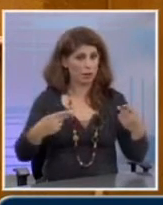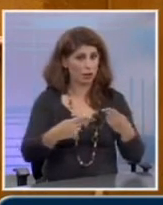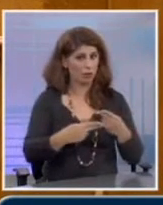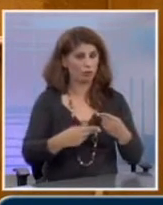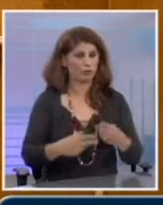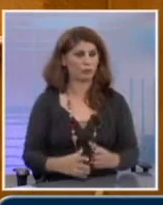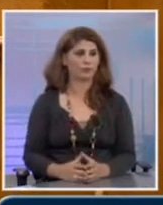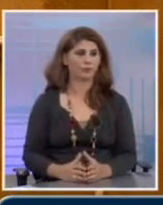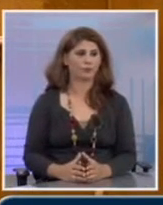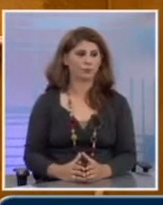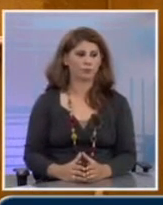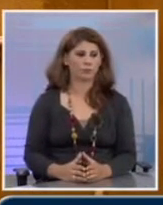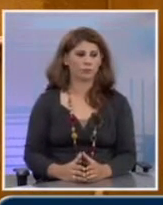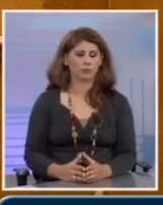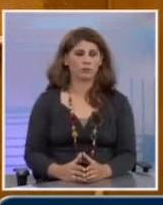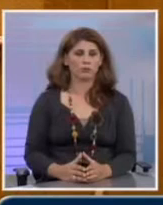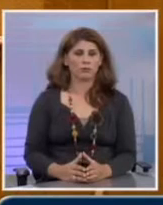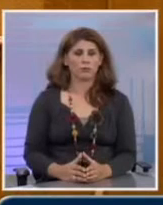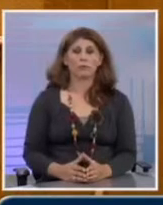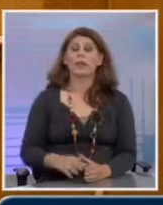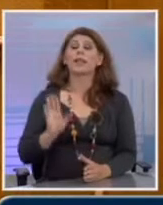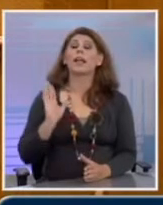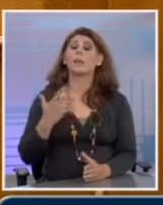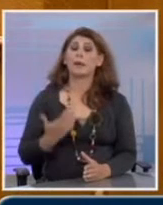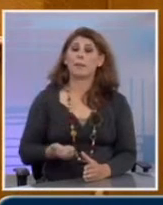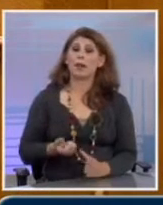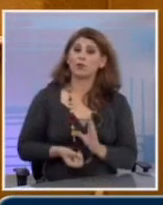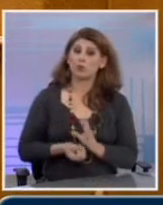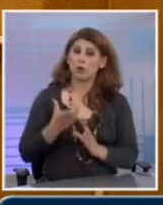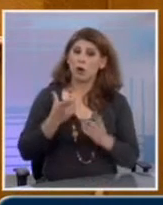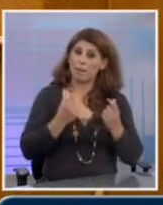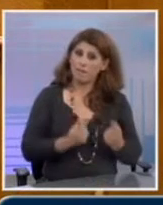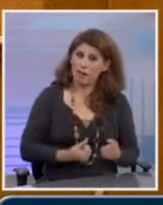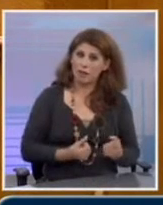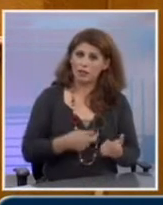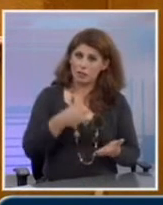να περικοπούν για να μην υπάρξουν νέες επιβαρύνσεις, χωρίς να λες